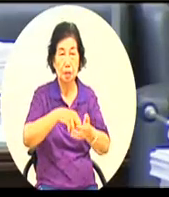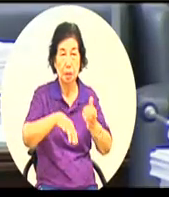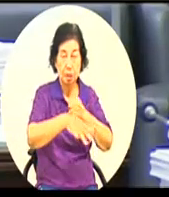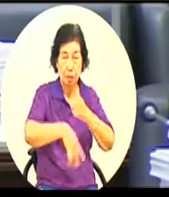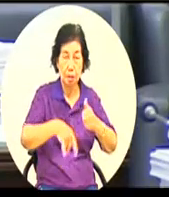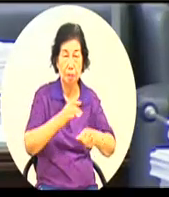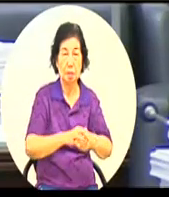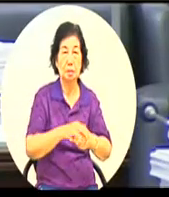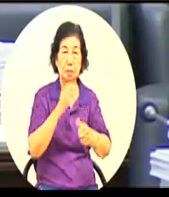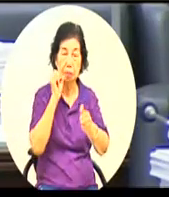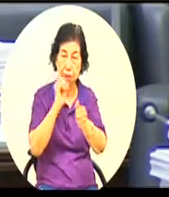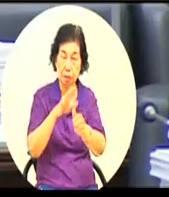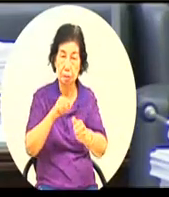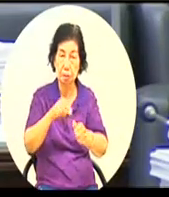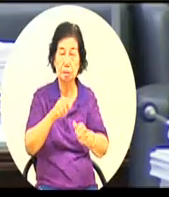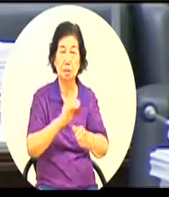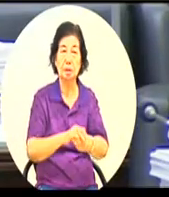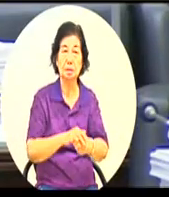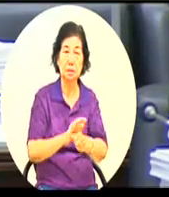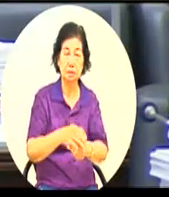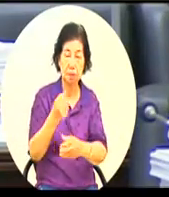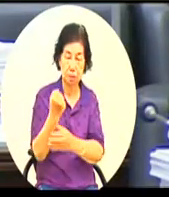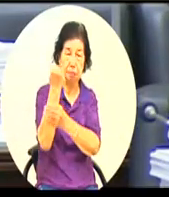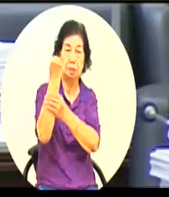靠，这遮尔那歹的市长，